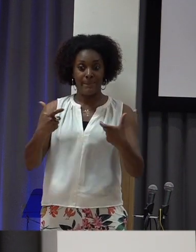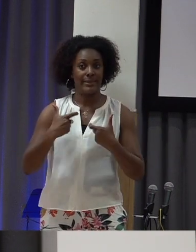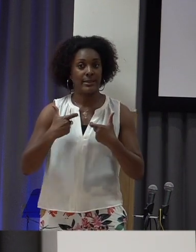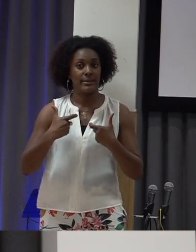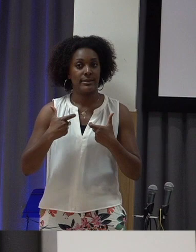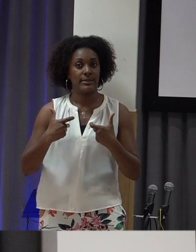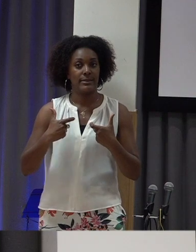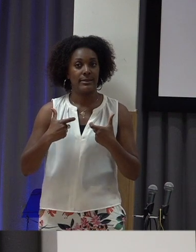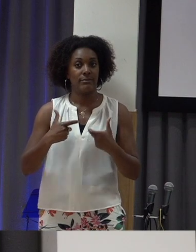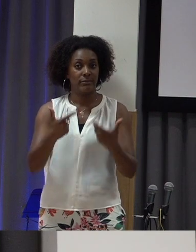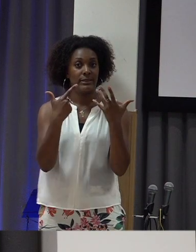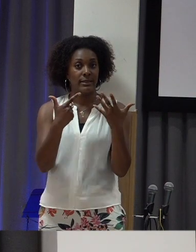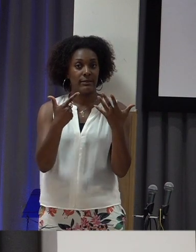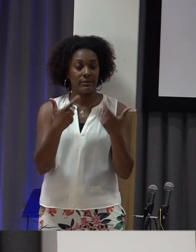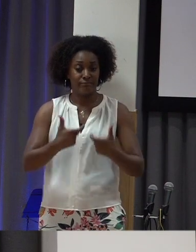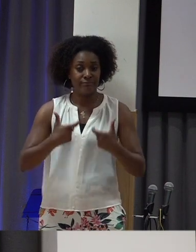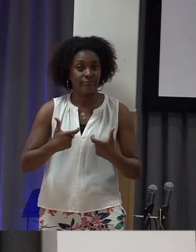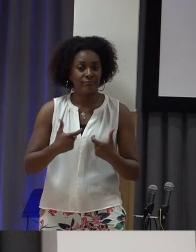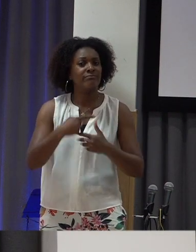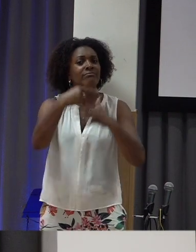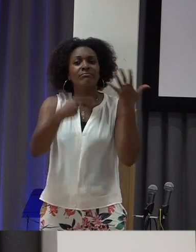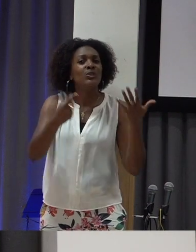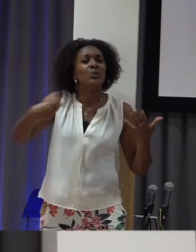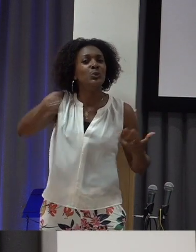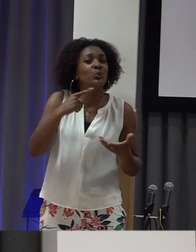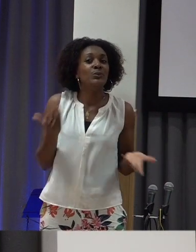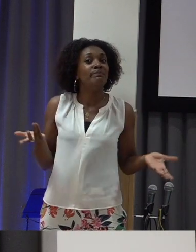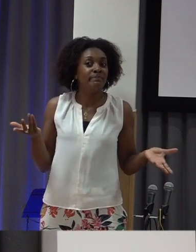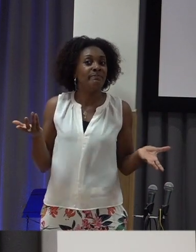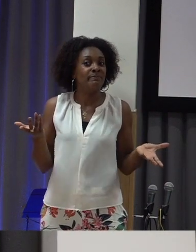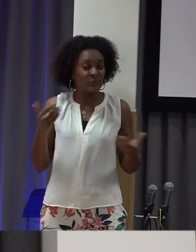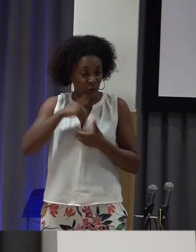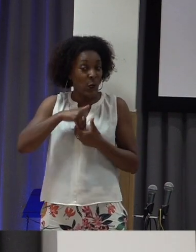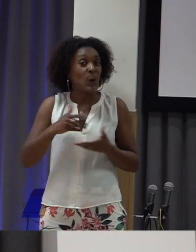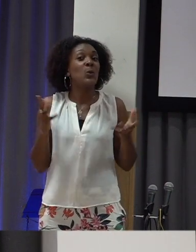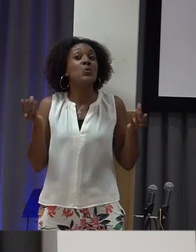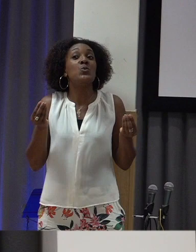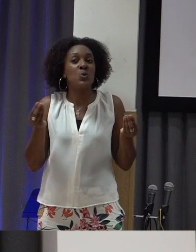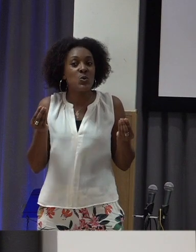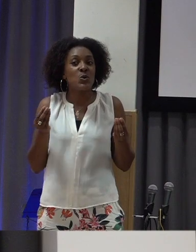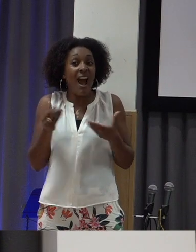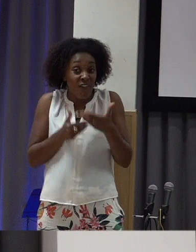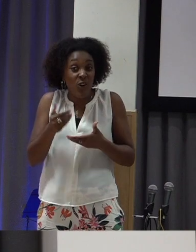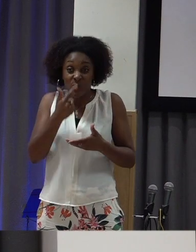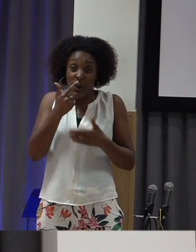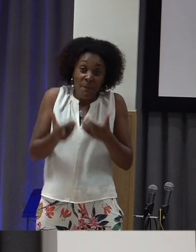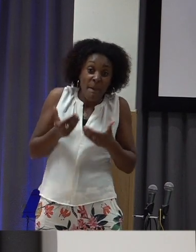soi, ou le self-control en anglais. C'est Galates 5, 22. Alors, je ne sais pas où vous en êtes de ce côté-là,